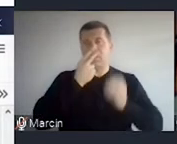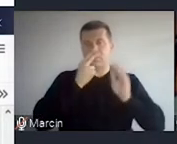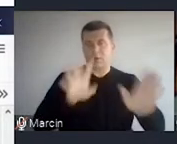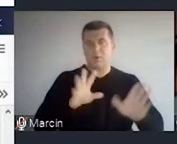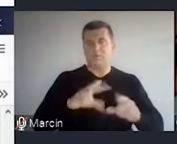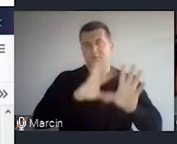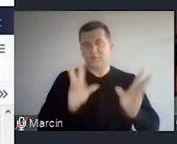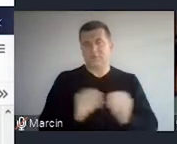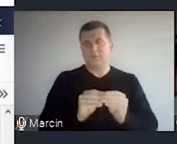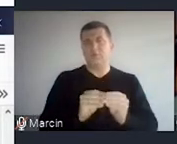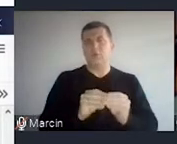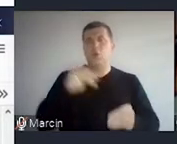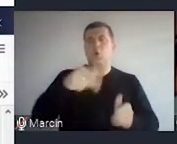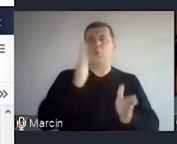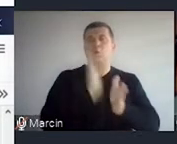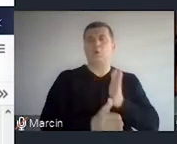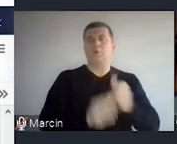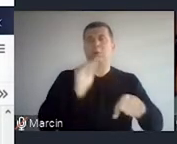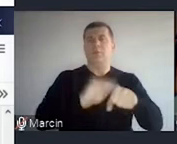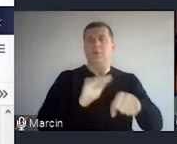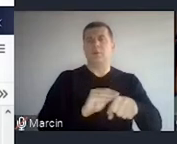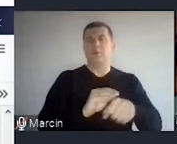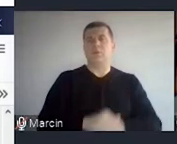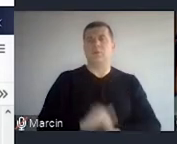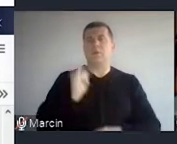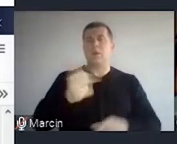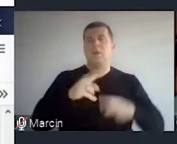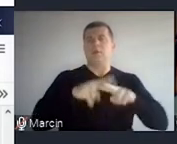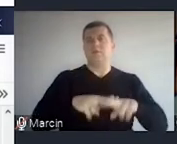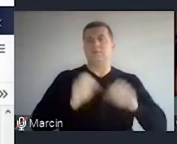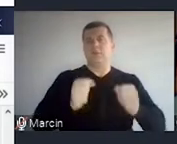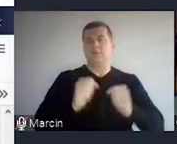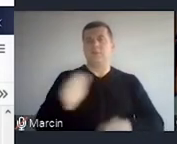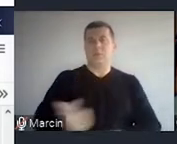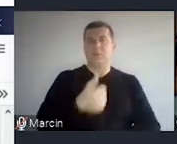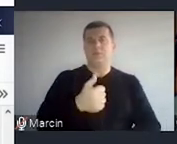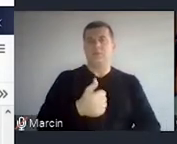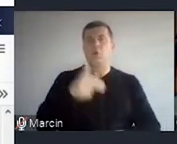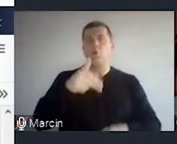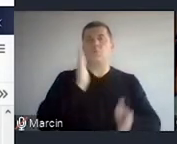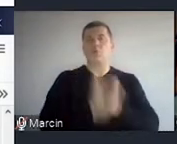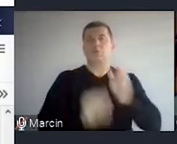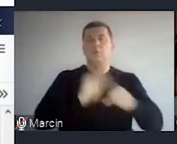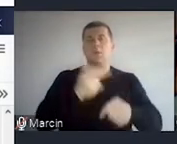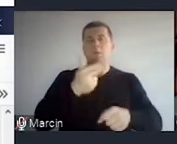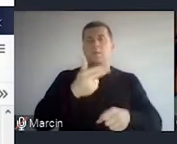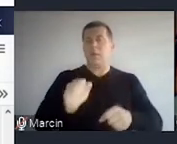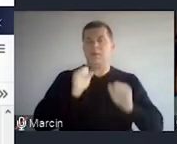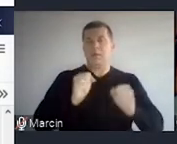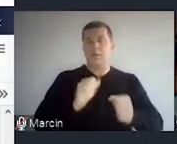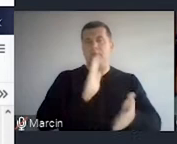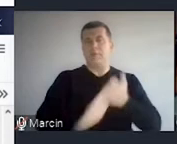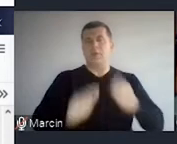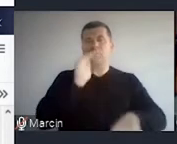Państwu wszystkie uproszczone metody, jakie funkcjonują. Po pierwsze, uproszczone metody nie działają bez